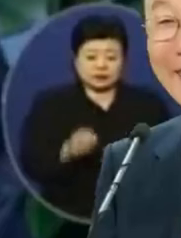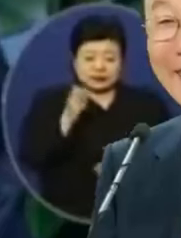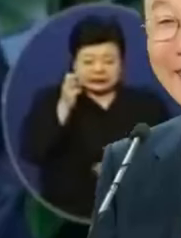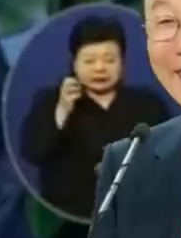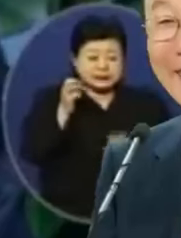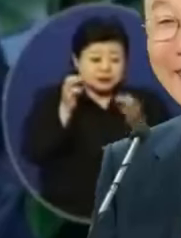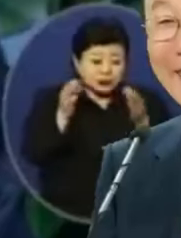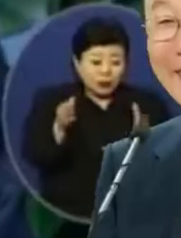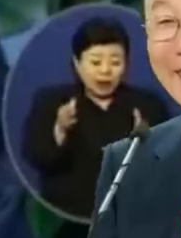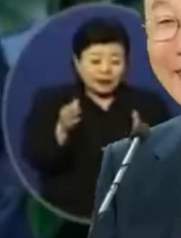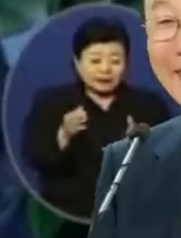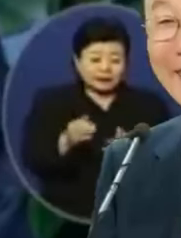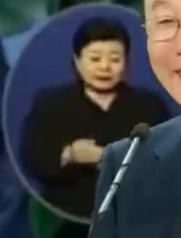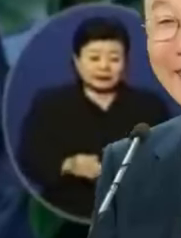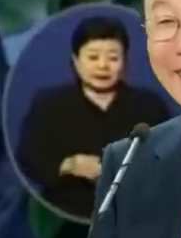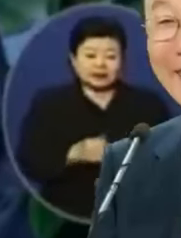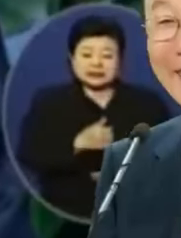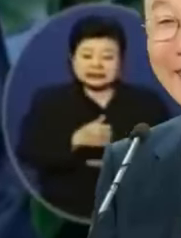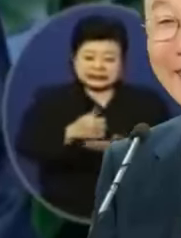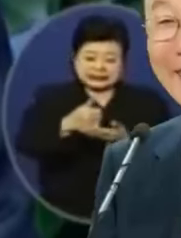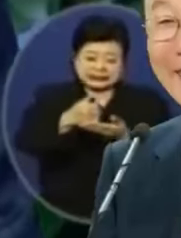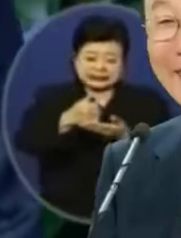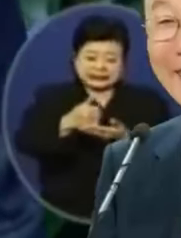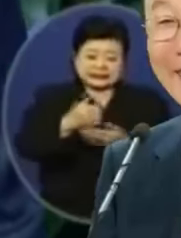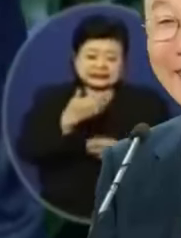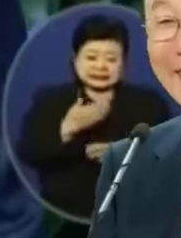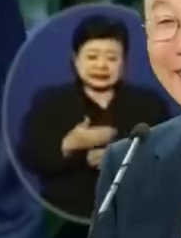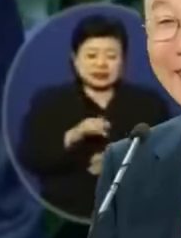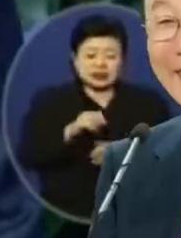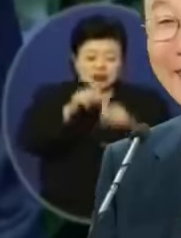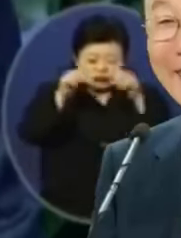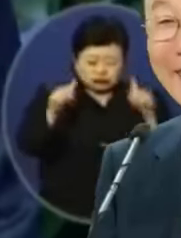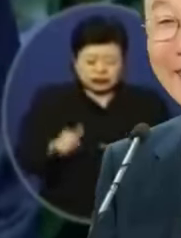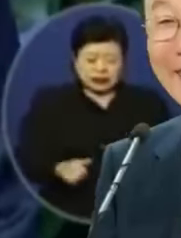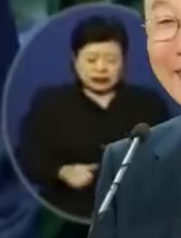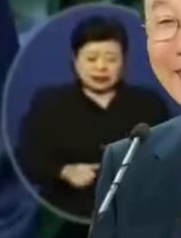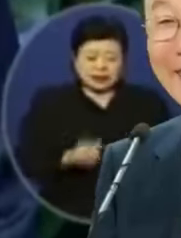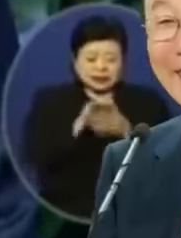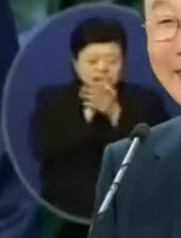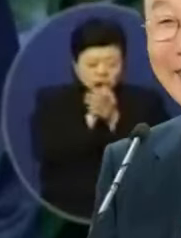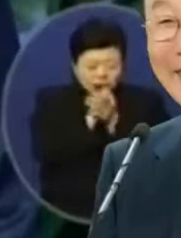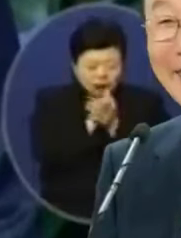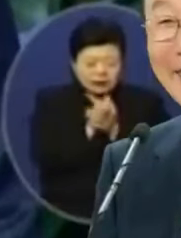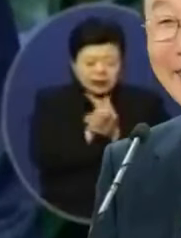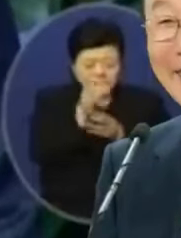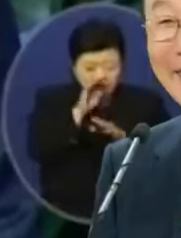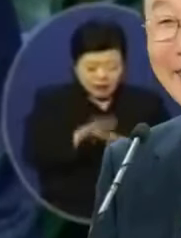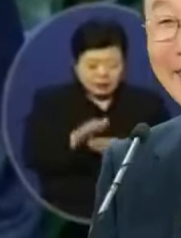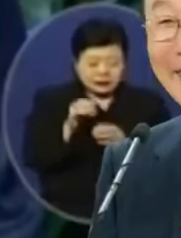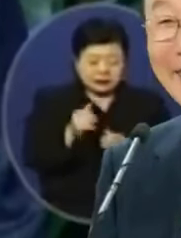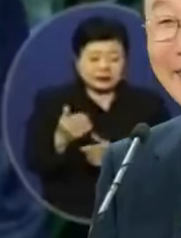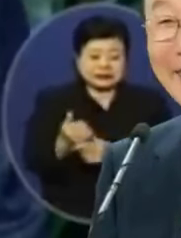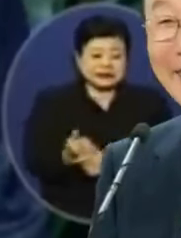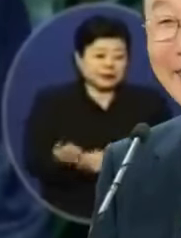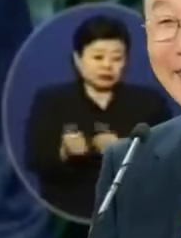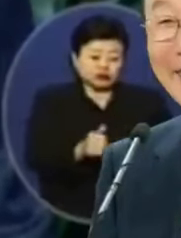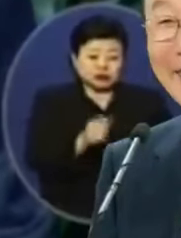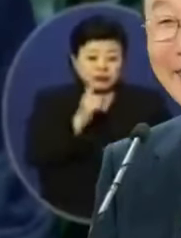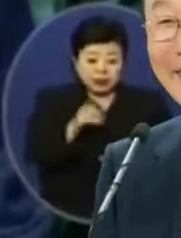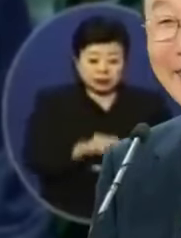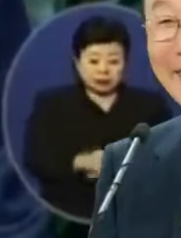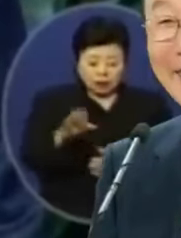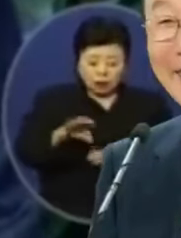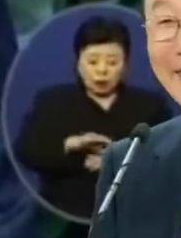동안 어떤 신이나 어떠한 우상에게 기도를 하거나 예배를 드리는 사람은 다 잡아 죽여야 됩니다.